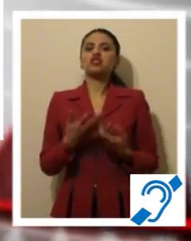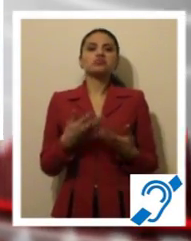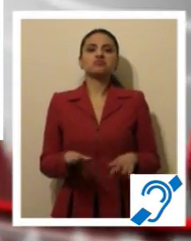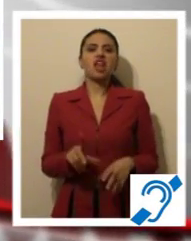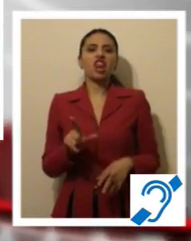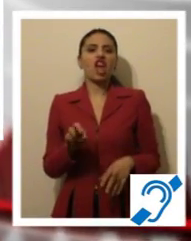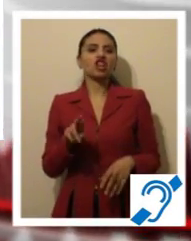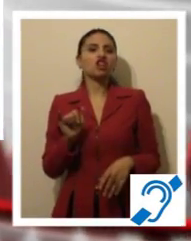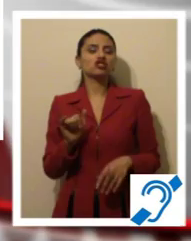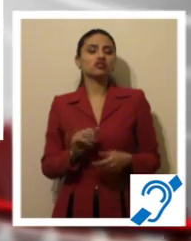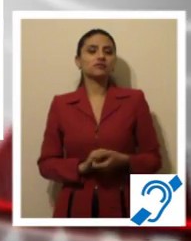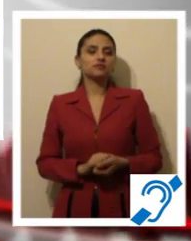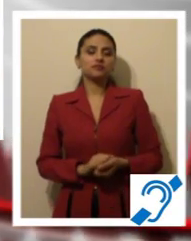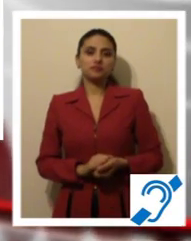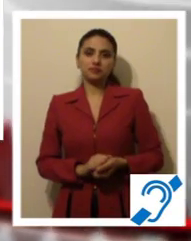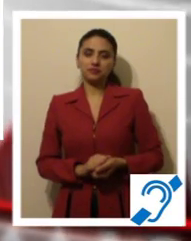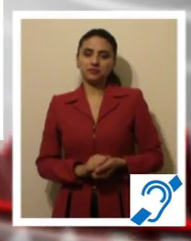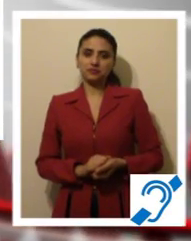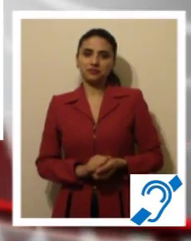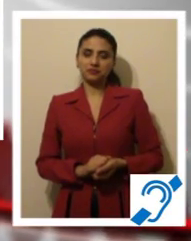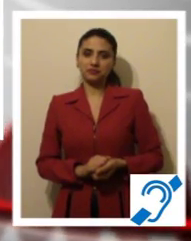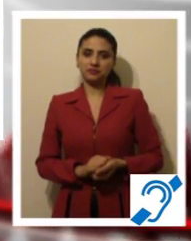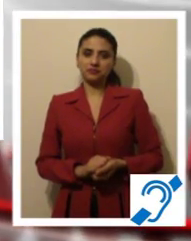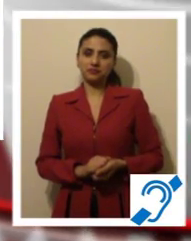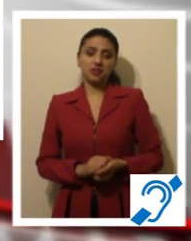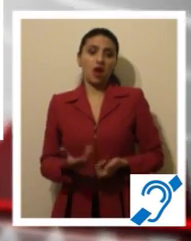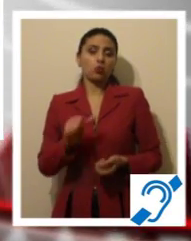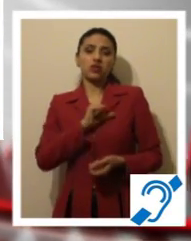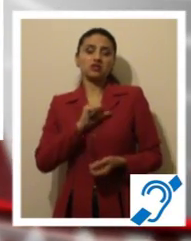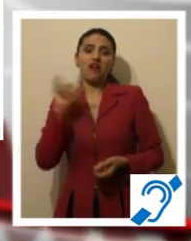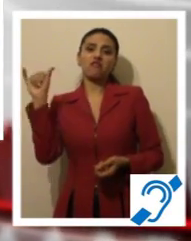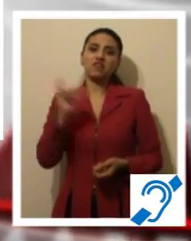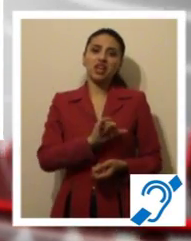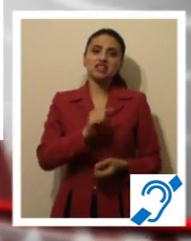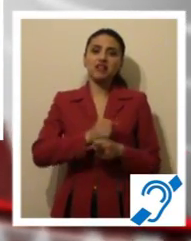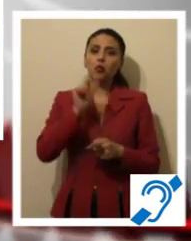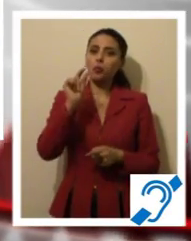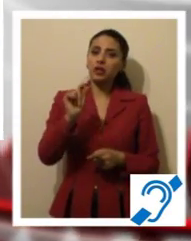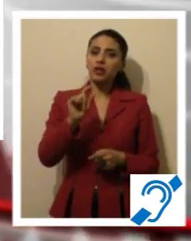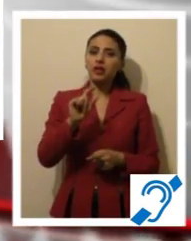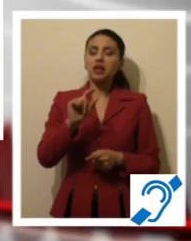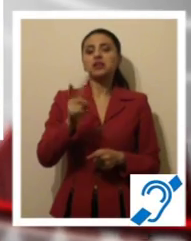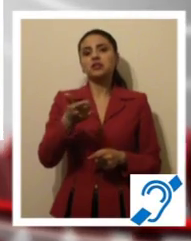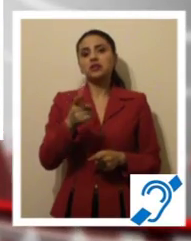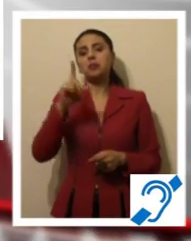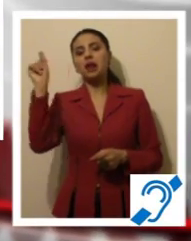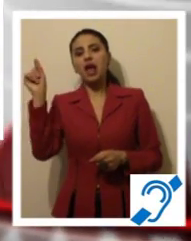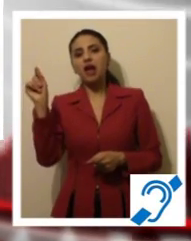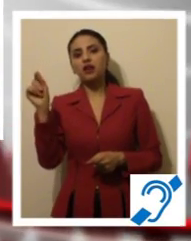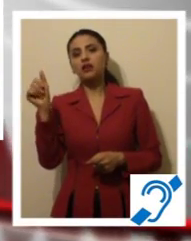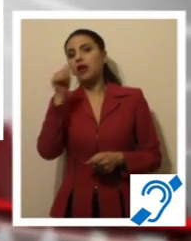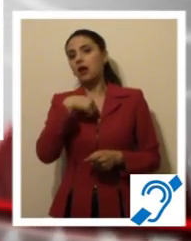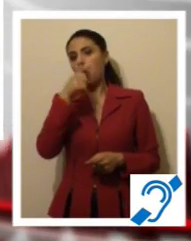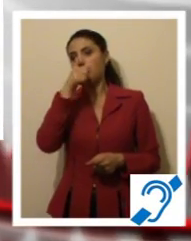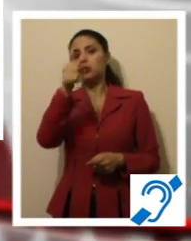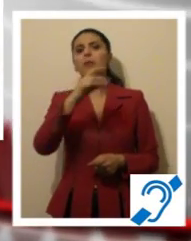leneși, nu știu cum vreți să răspund, care... Că mai stau și până cârciumi uneori, mai stau să și nu le mai spui leneș, că eu i-am acuzat de lenevie și